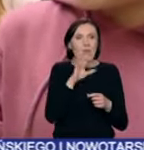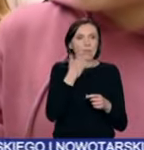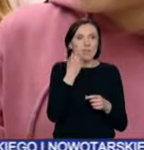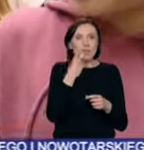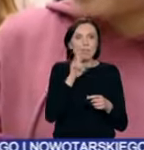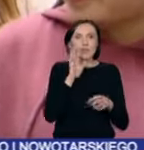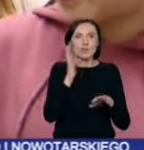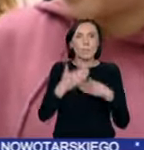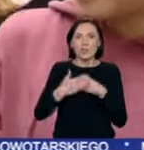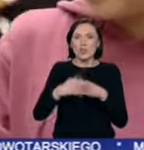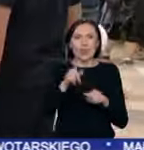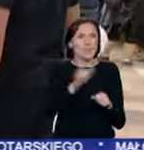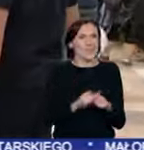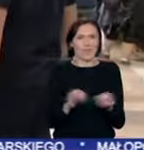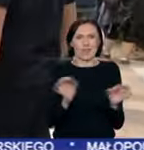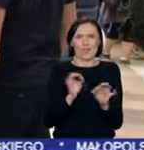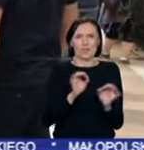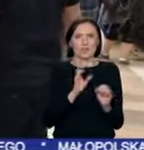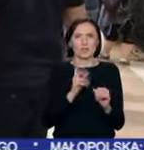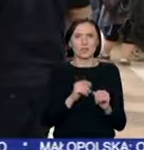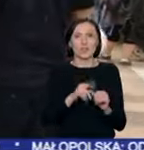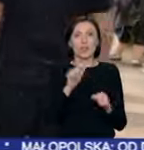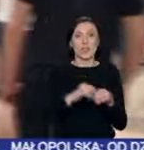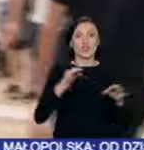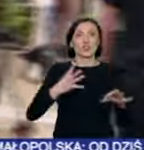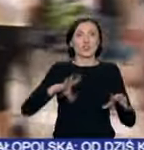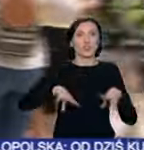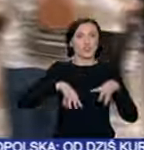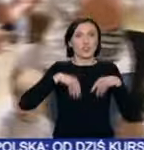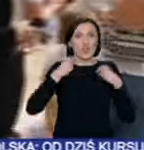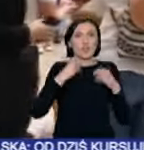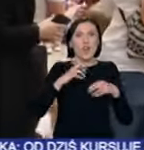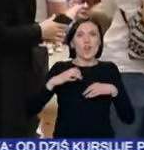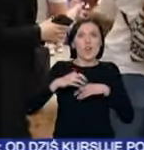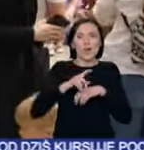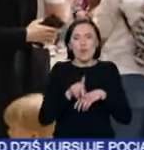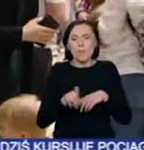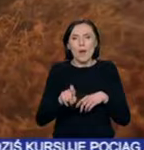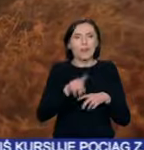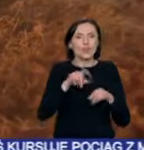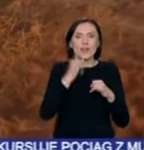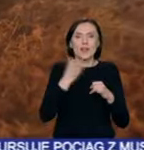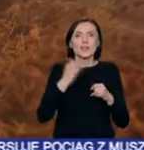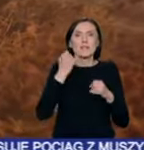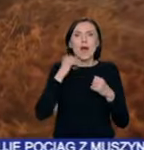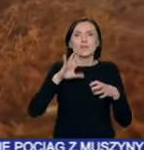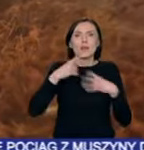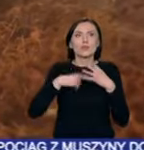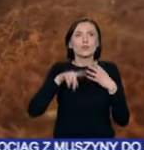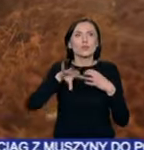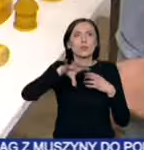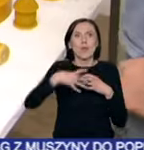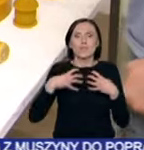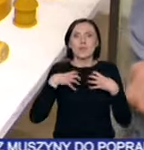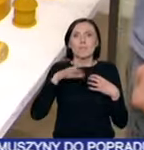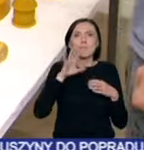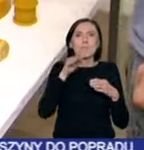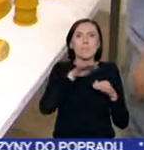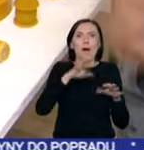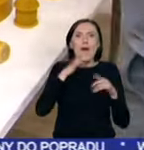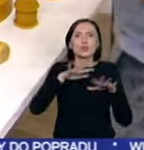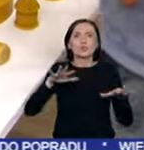tego wszystkiego. To nie jest takie straszne. To jest święto owadów. To jest święto najliczniejszej na świecie grupy zwierząt. Spełniają mnóstwo